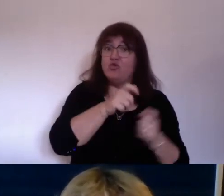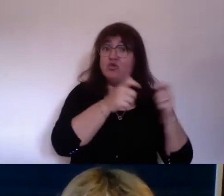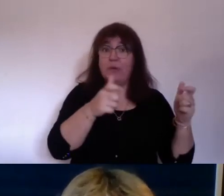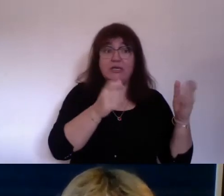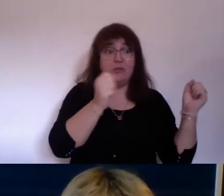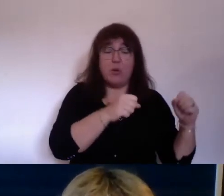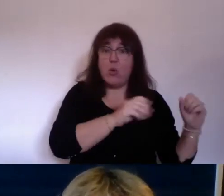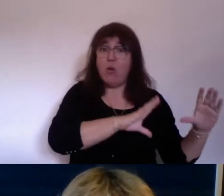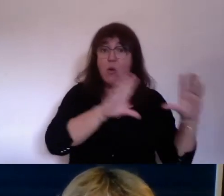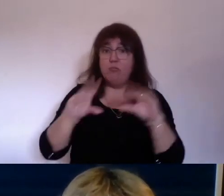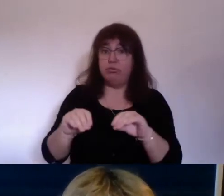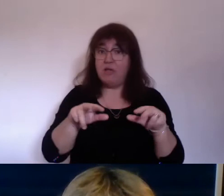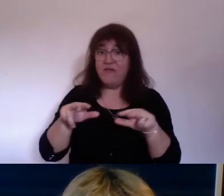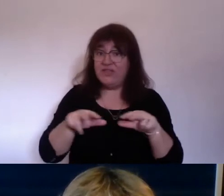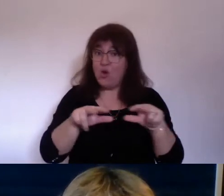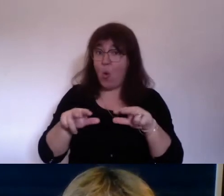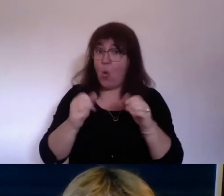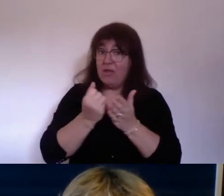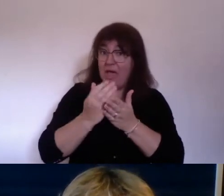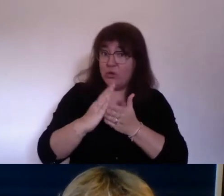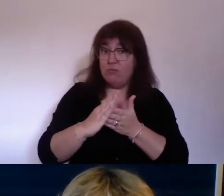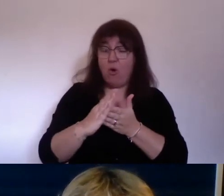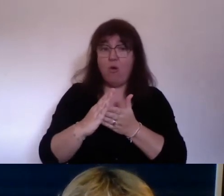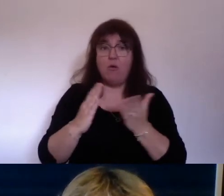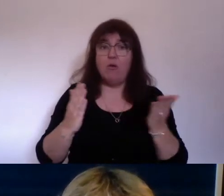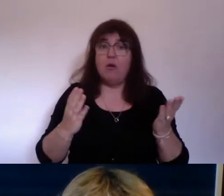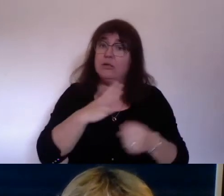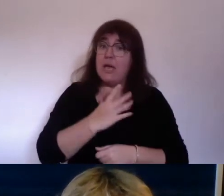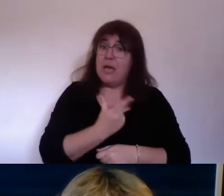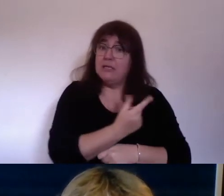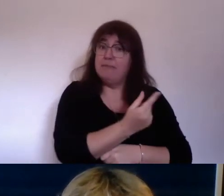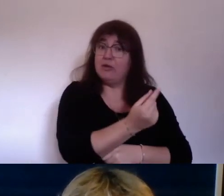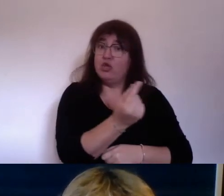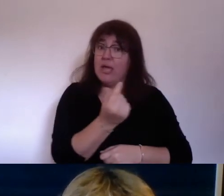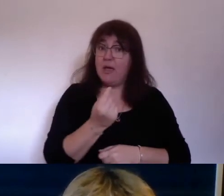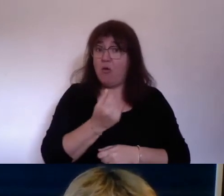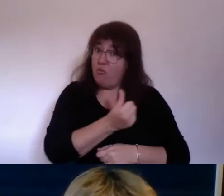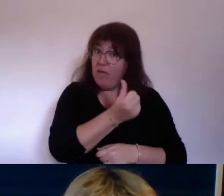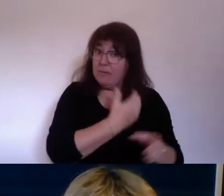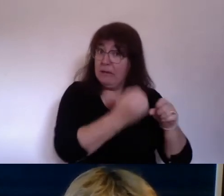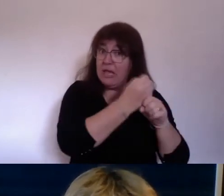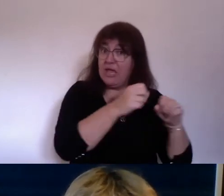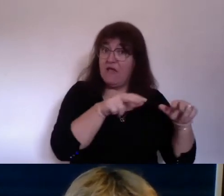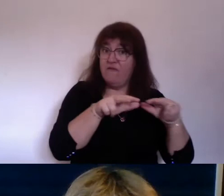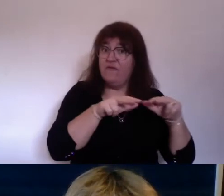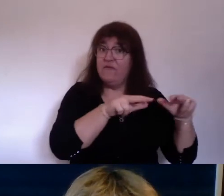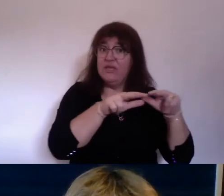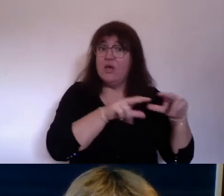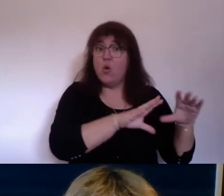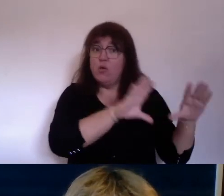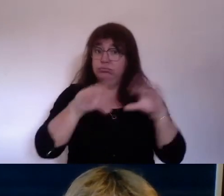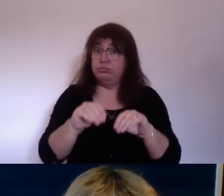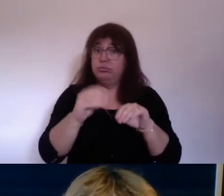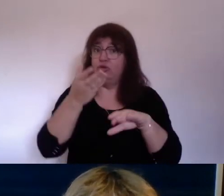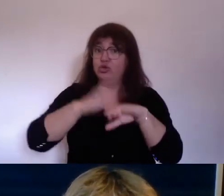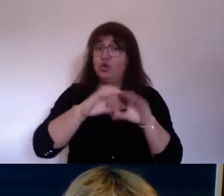vidéos, leurs documents. Donc, on a des partenaires qui déposent sur cette plateforme, puisque les plateformes de Delta 7 sont consultées. Aujourd'hui,